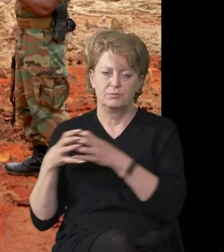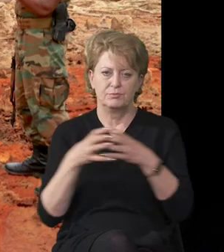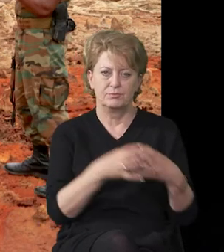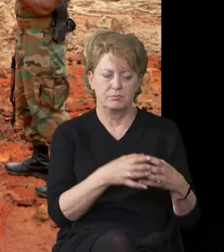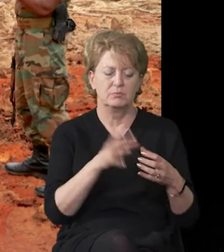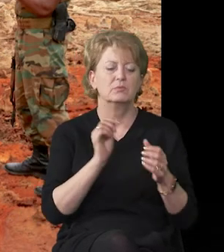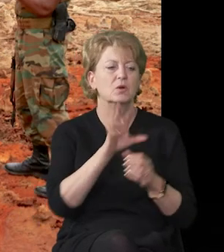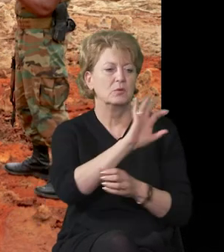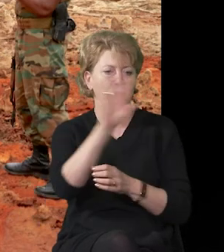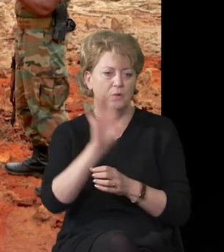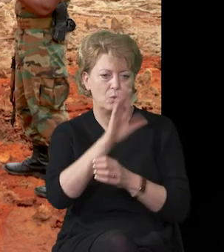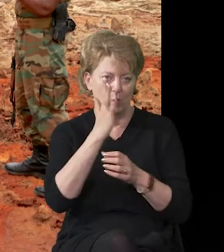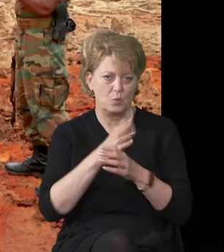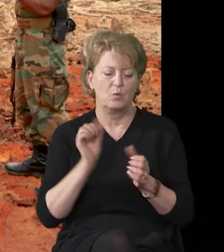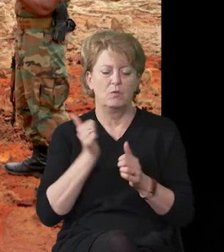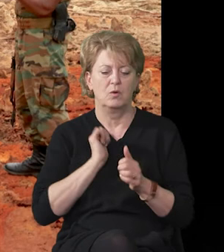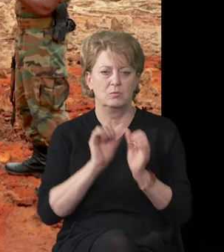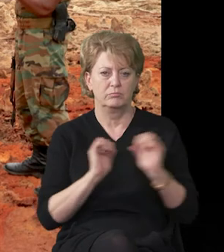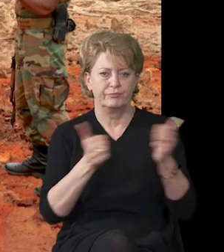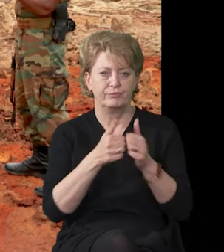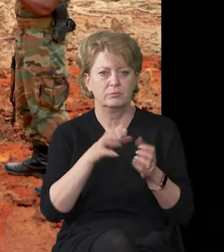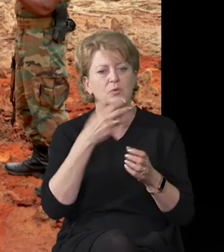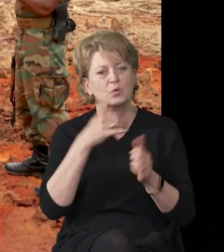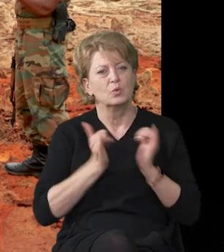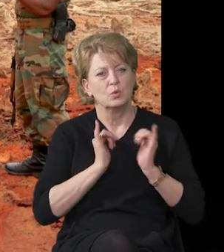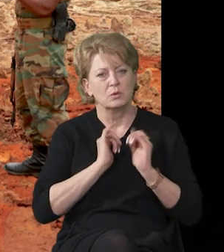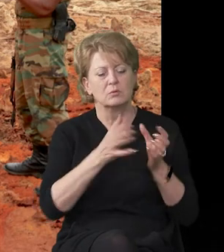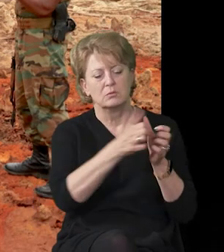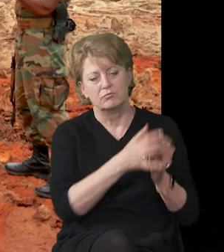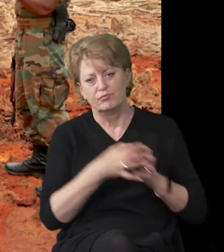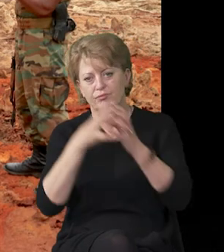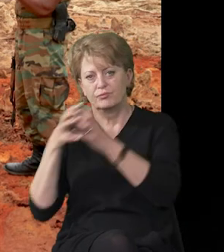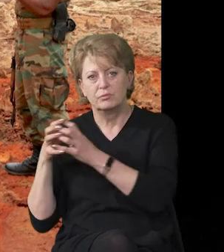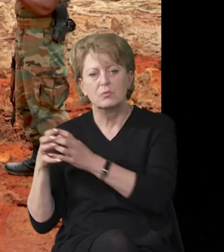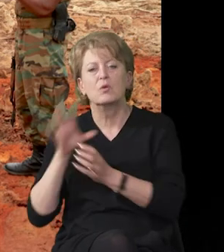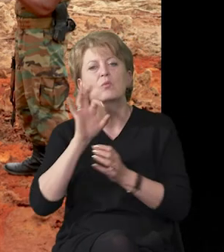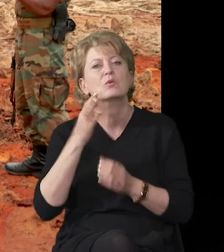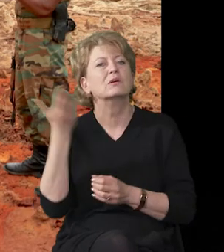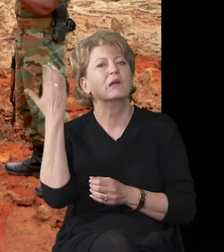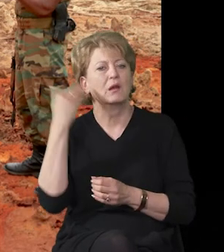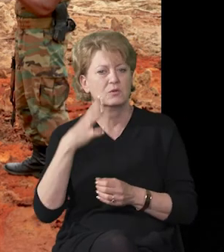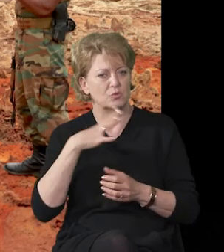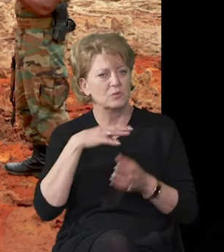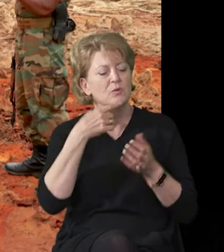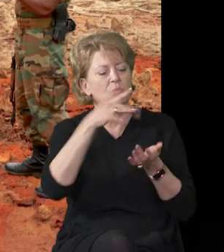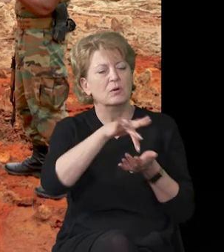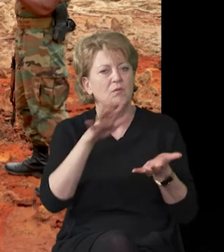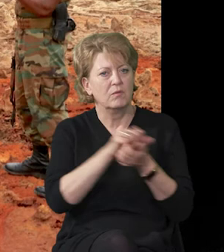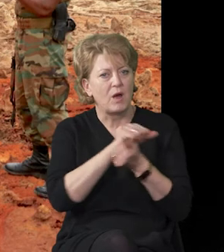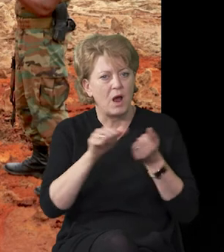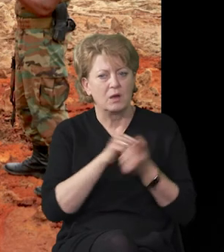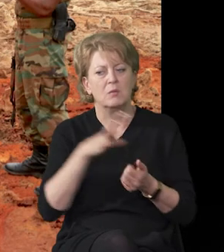z Erytrei, jak również zbuntowanych Afarów, które kończyły się niekiedy śmiercią turystów, czasami porwaniami. No i